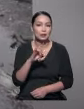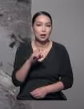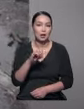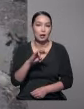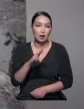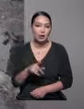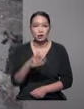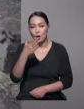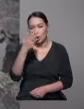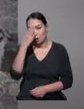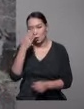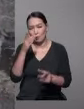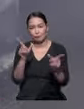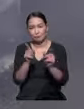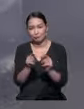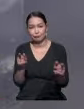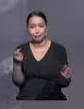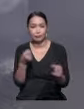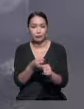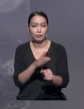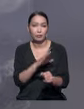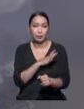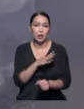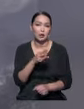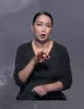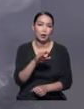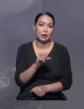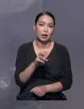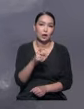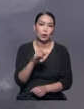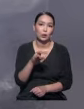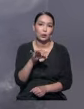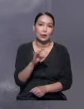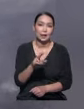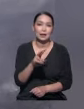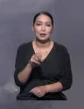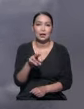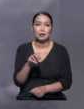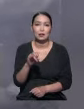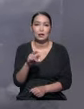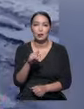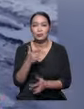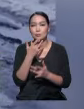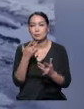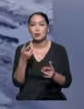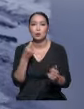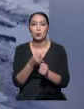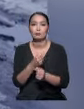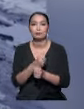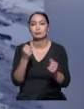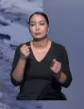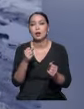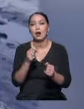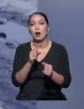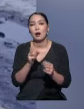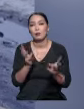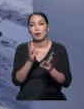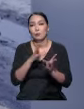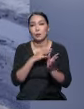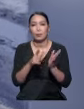в лоб столкнулись автомобили Toyota Hilux и Lada Largus. Последняя от удара загорелась. На месте погибло 7 пассажиров и